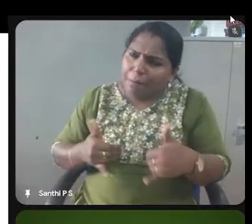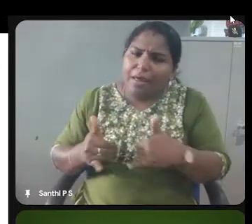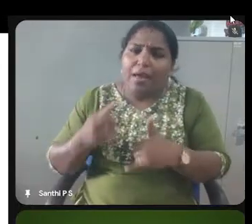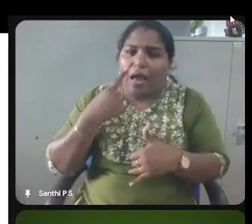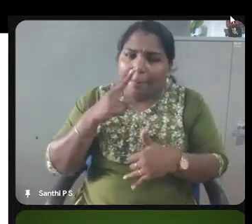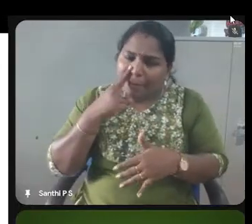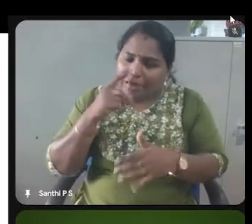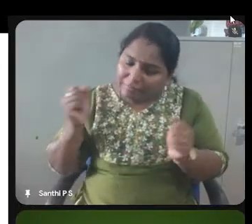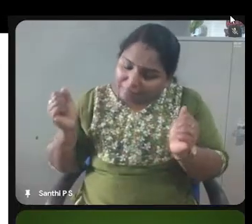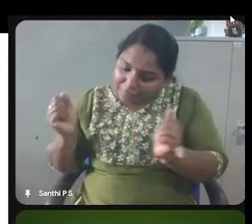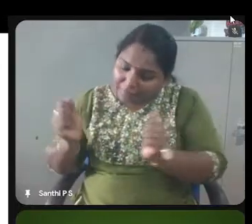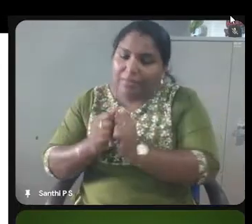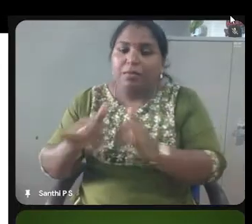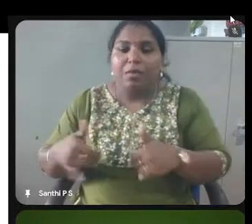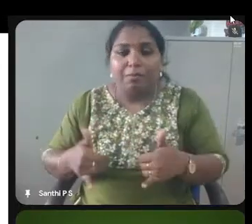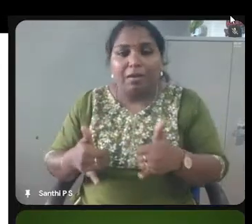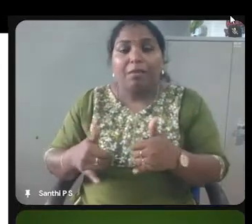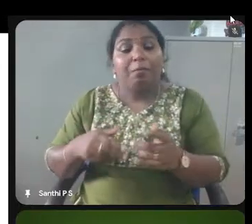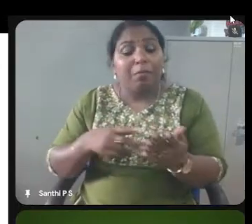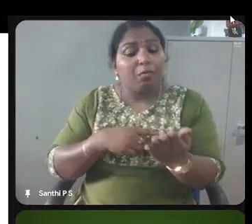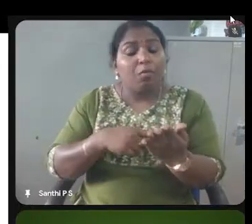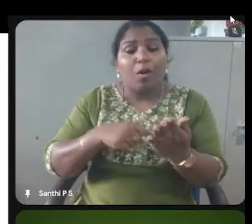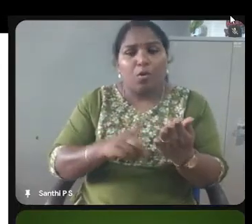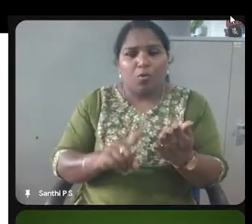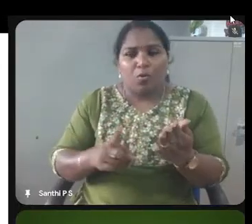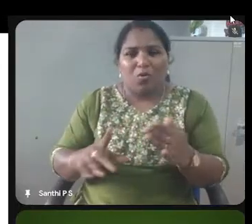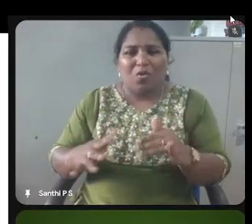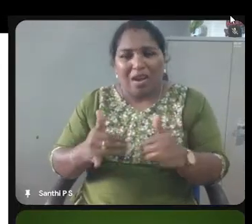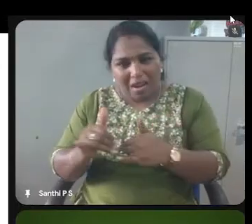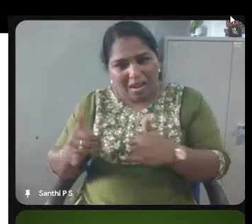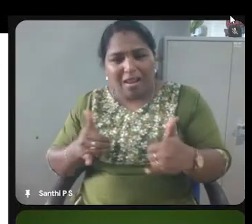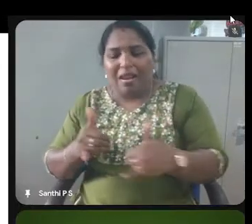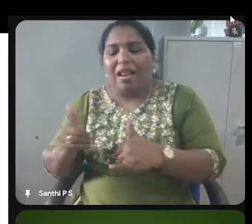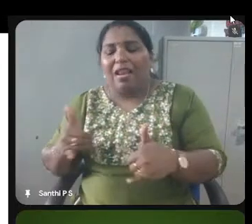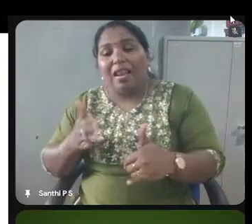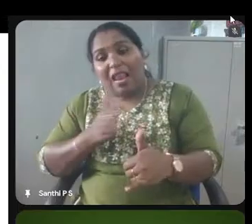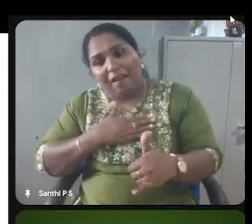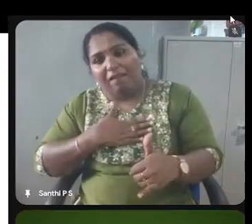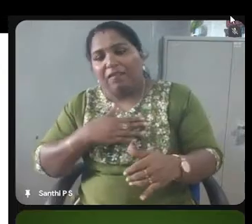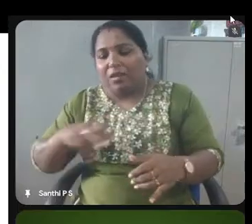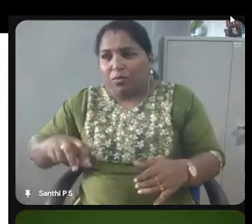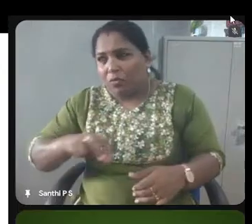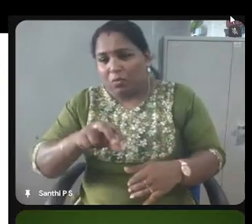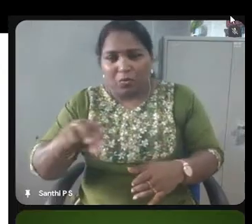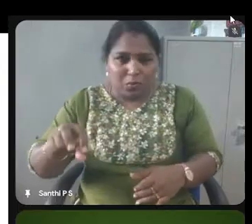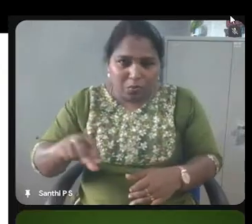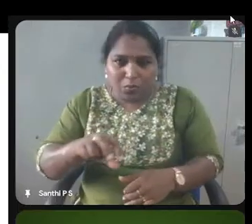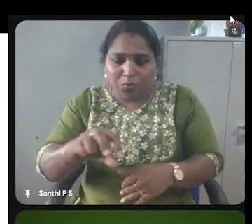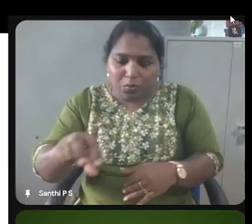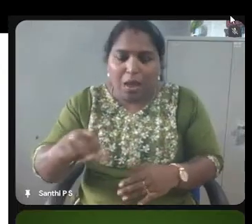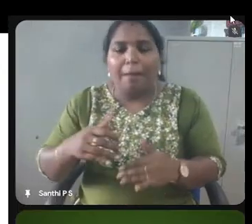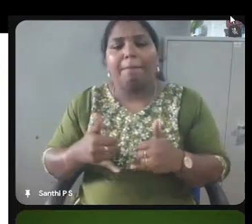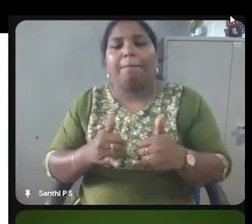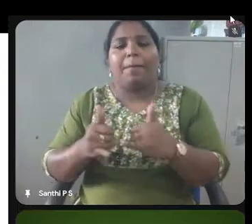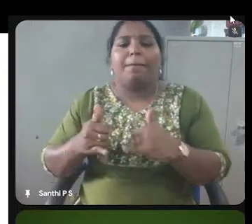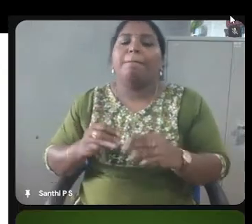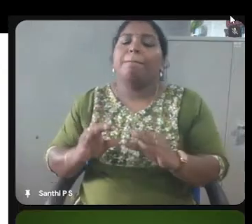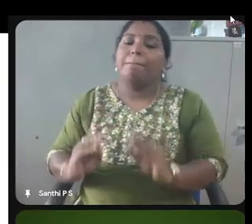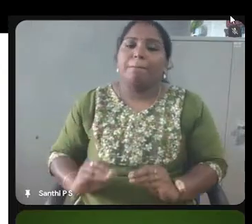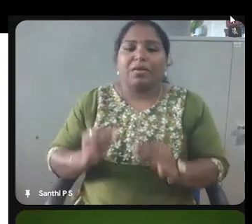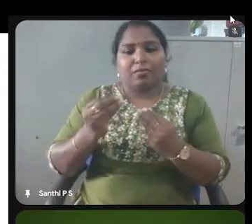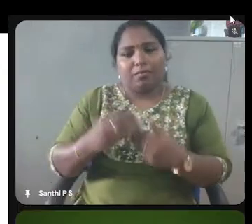outdoor activity is equally important. അതും വളരെ അധികം ചെയ്യണം, അല്ലെങ്കിൽ എല്ലാ രീതിയിലും കുട്ടികളെ ബാധിക്കും.